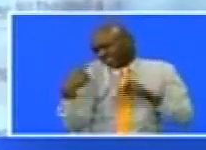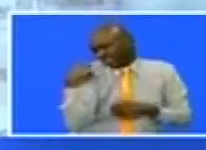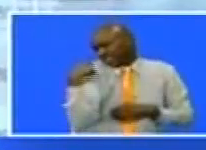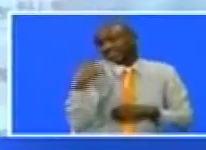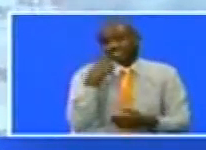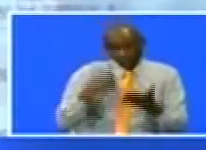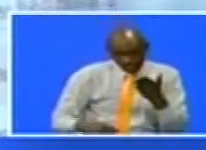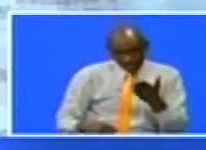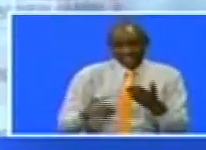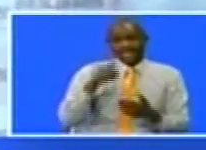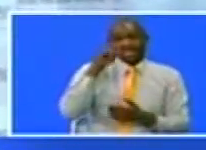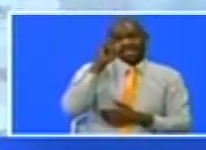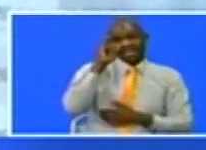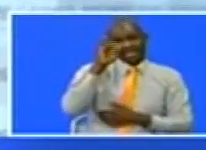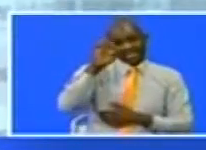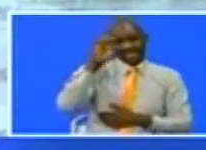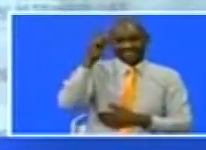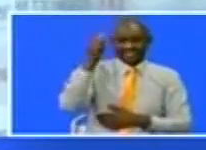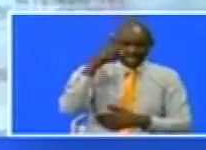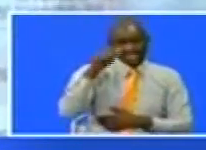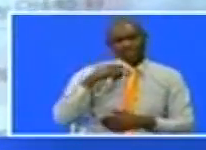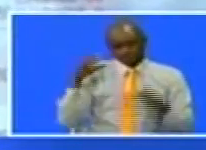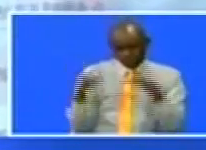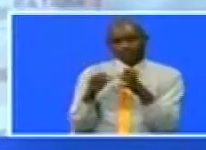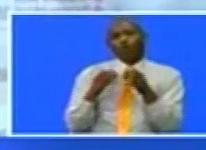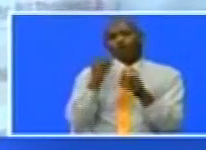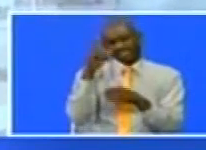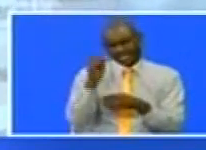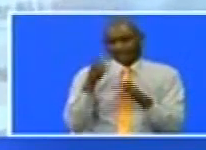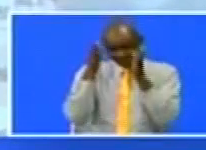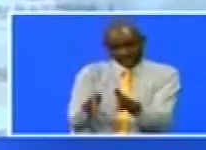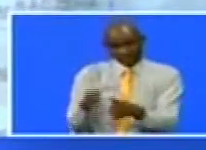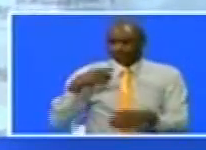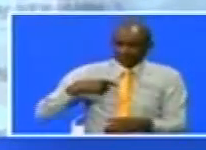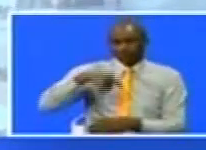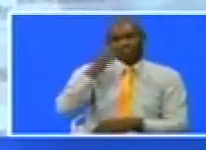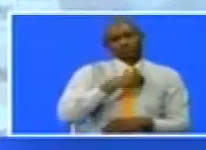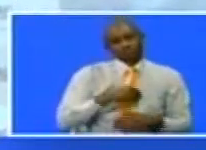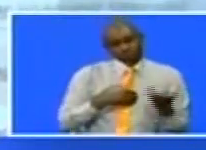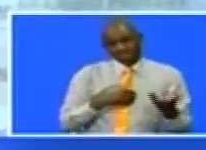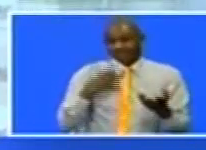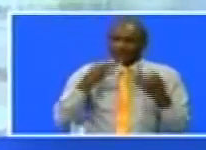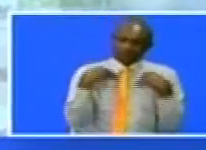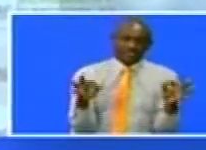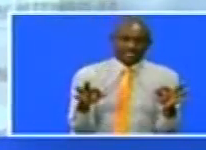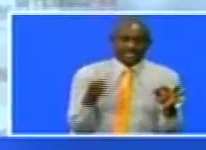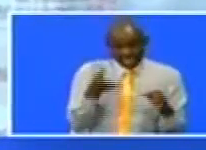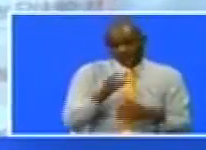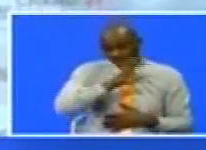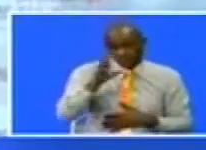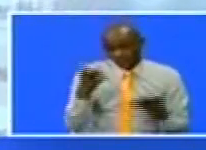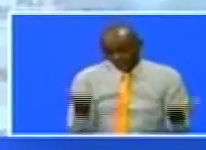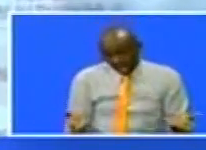Philip Etale ameachiliwa, na ndio kwamba alikuwa amepelekwa mbali na Malindi, lakini sasa inadaiwa kwamba yuko katika